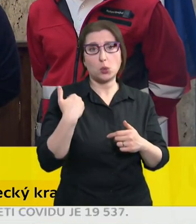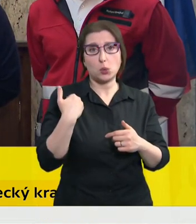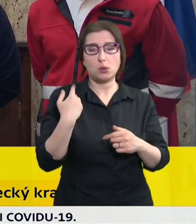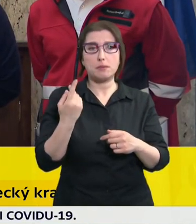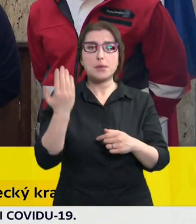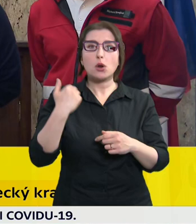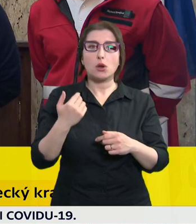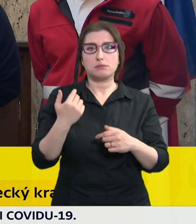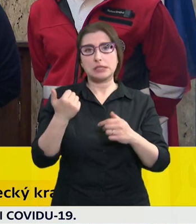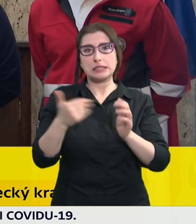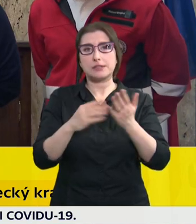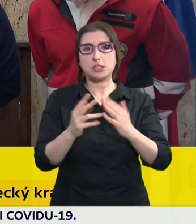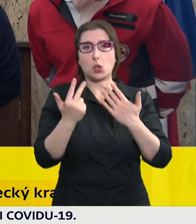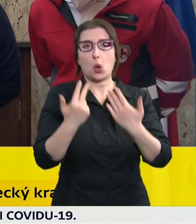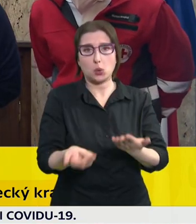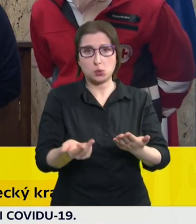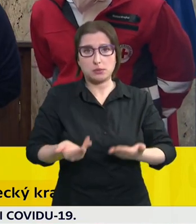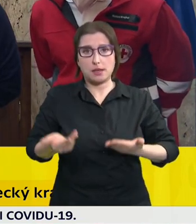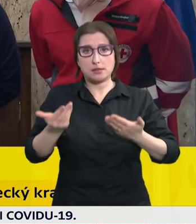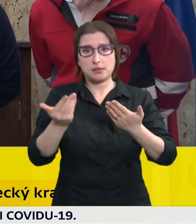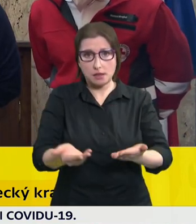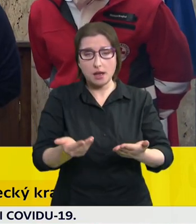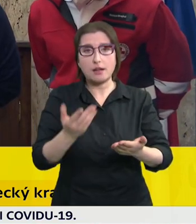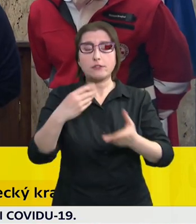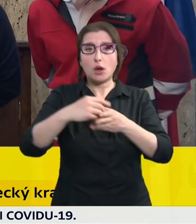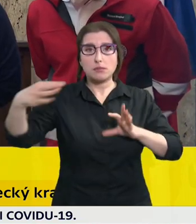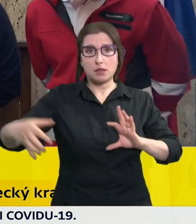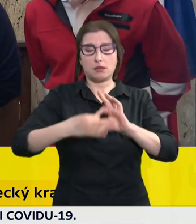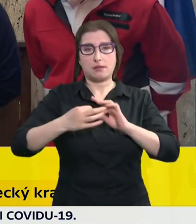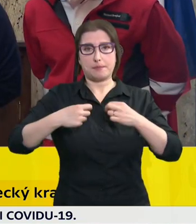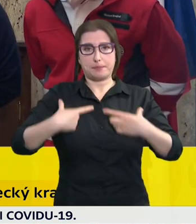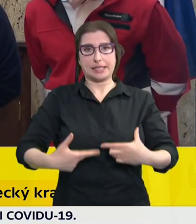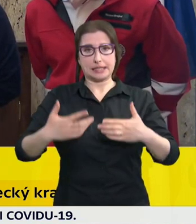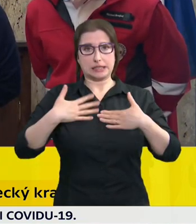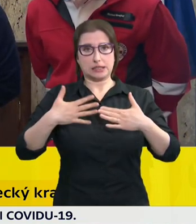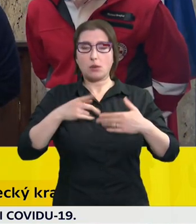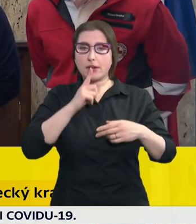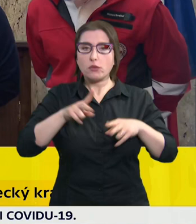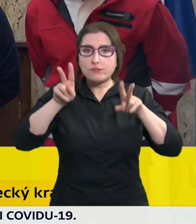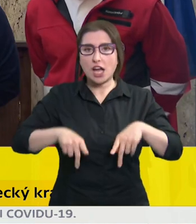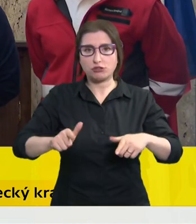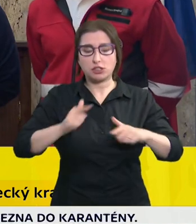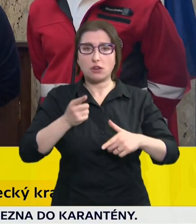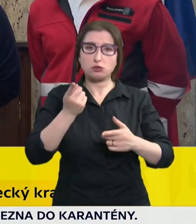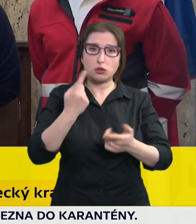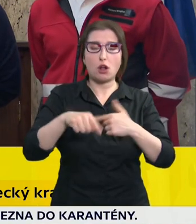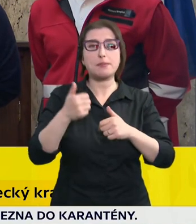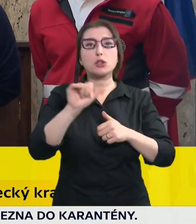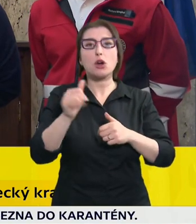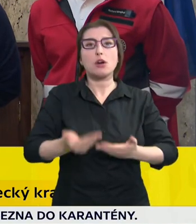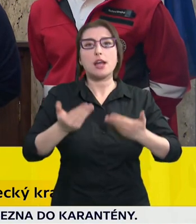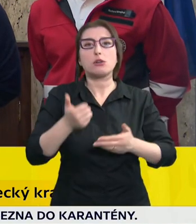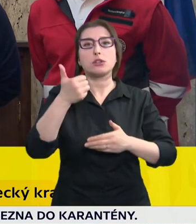ročníky hospitalizované u nás. Hovořím o ventilovaných pacientech, to znamená s těmi nejtěžšími průběhy. A